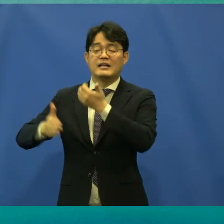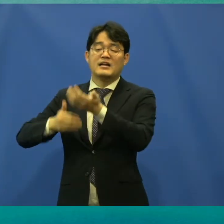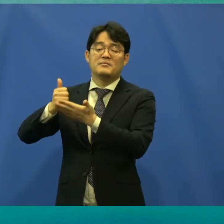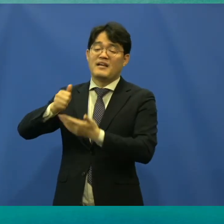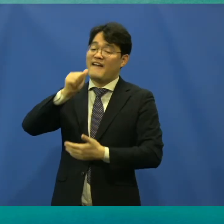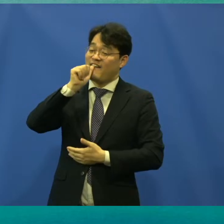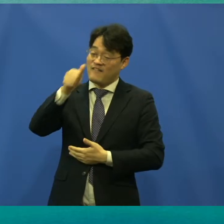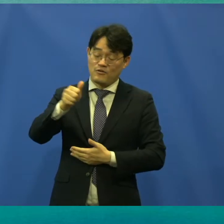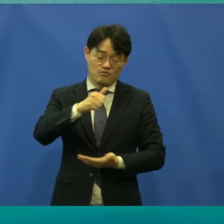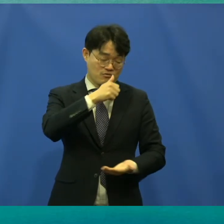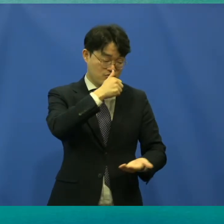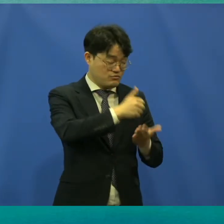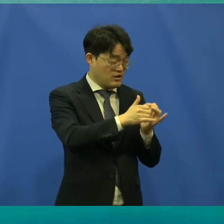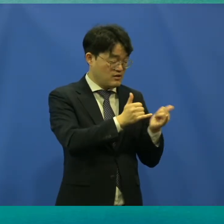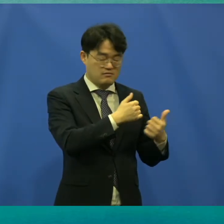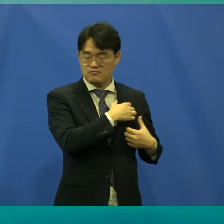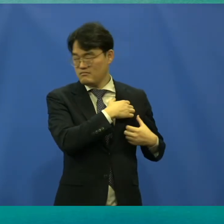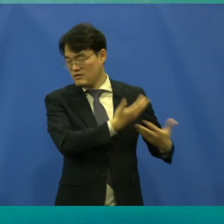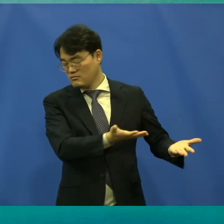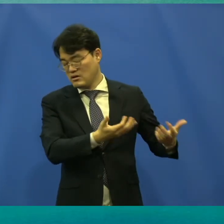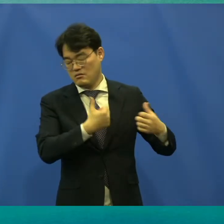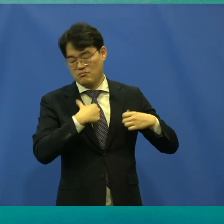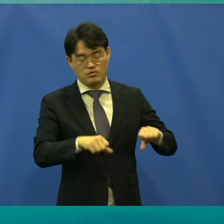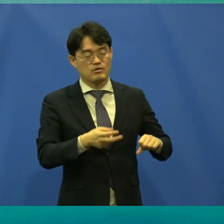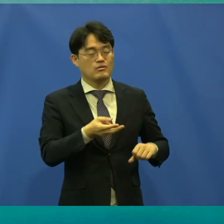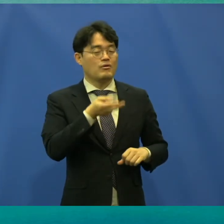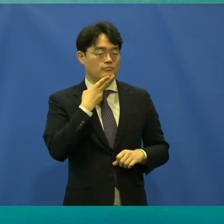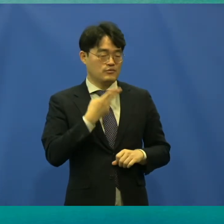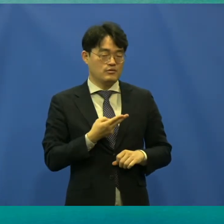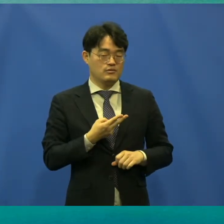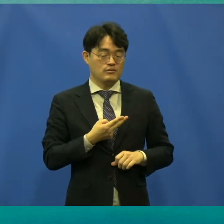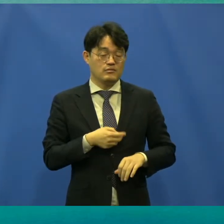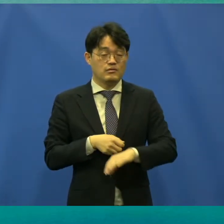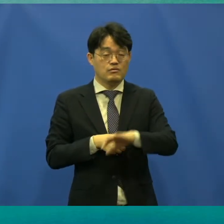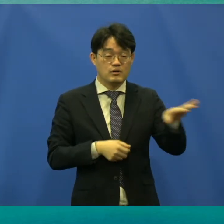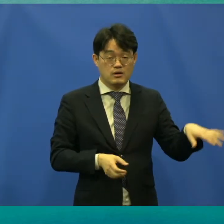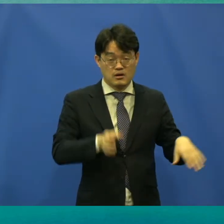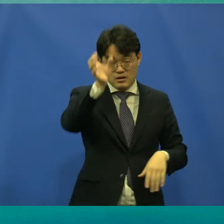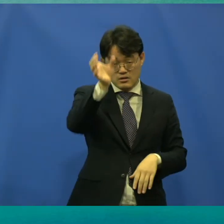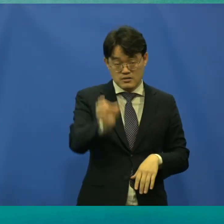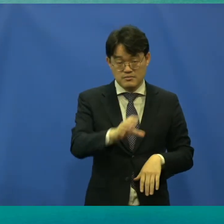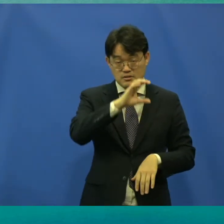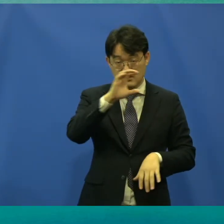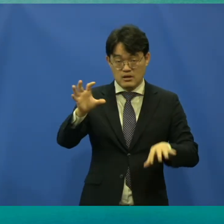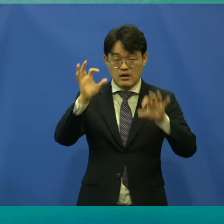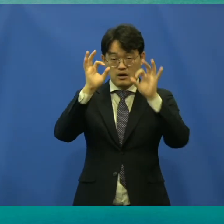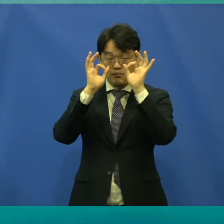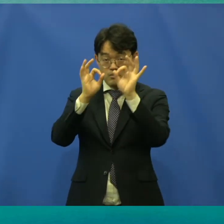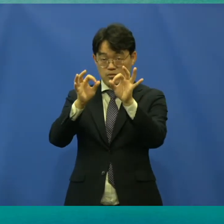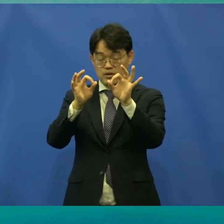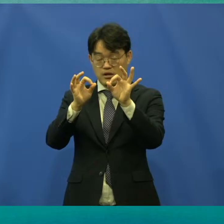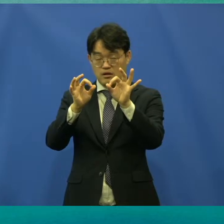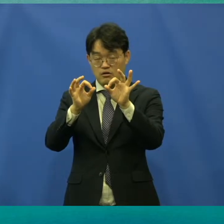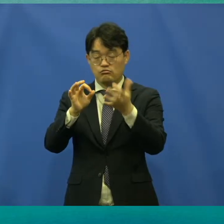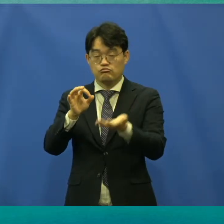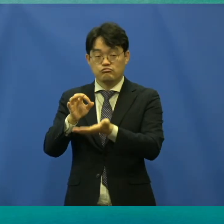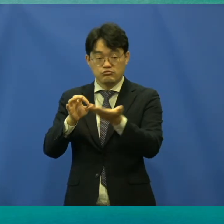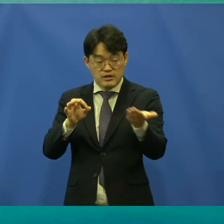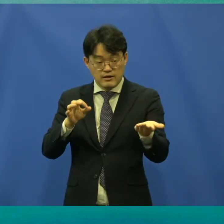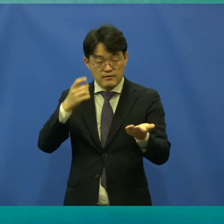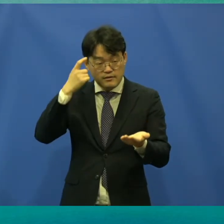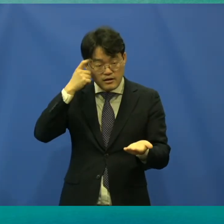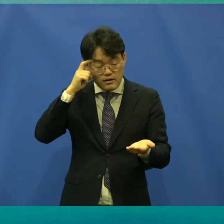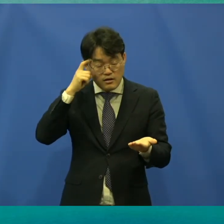십자가를 바라볼 때마다 하나님께서 우리에게 하시는 말씀이 뭐죠? 난 널 절대로 포기 못해.